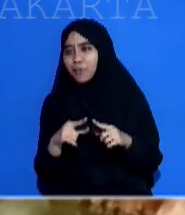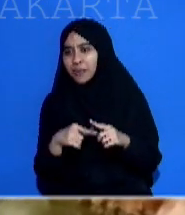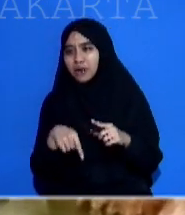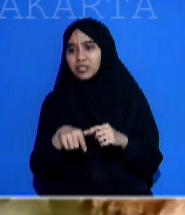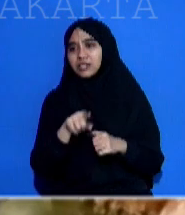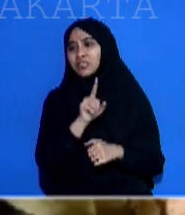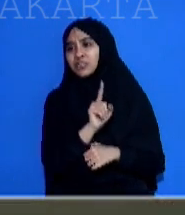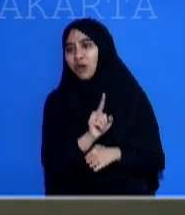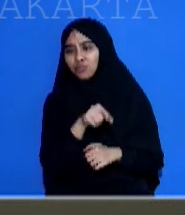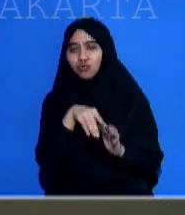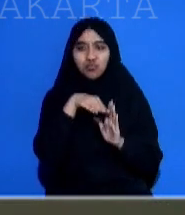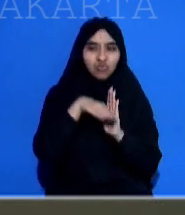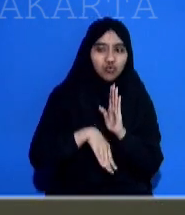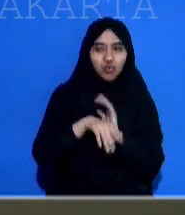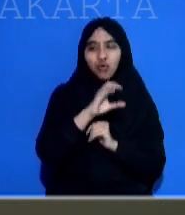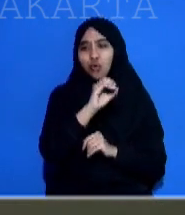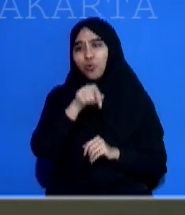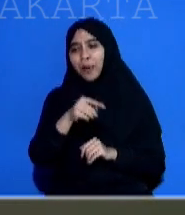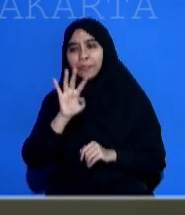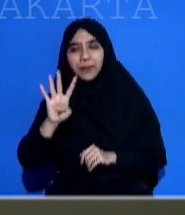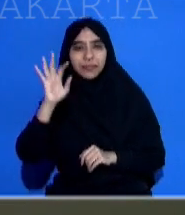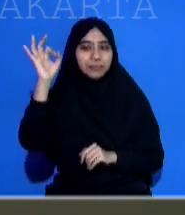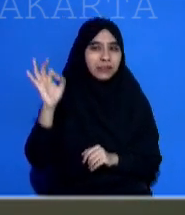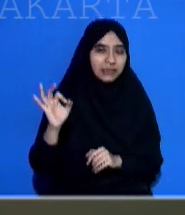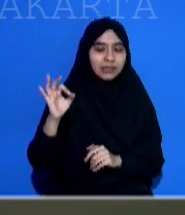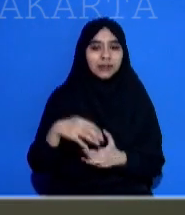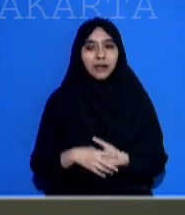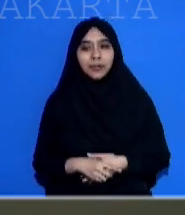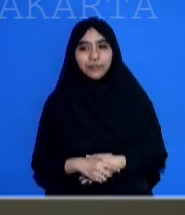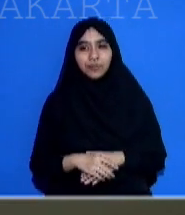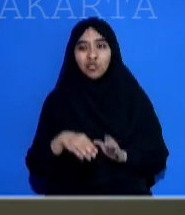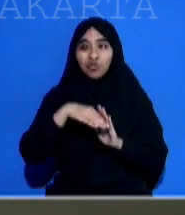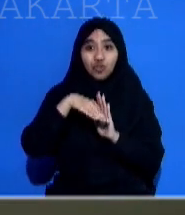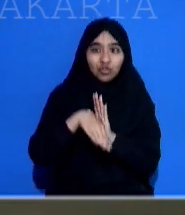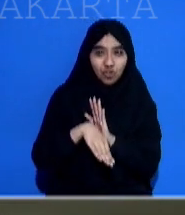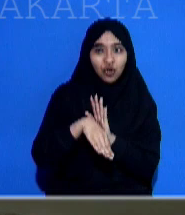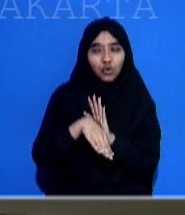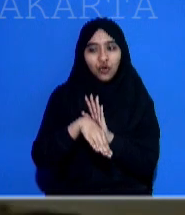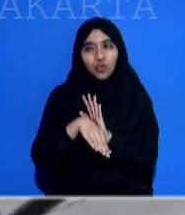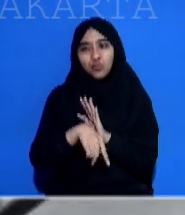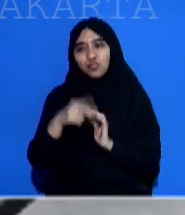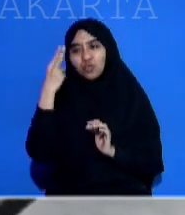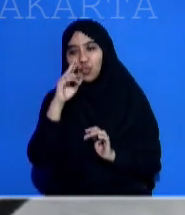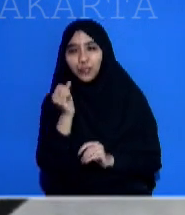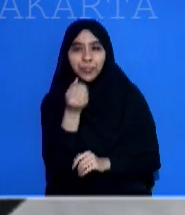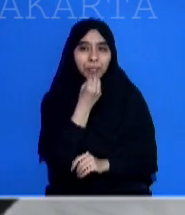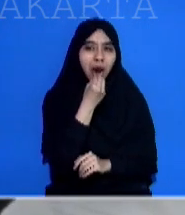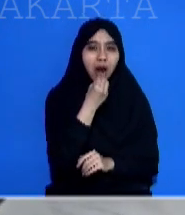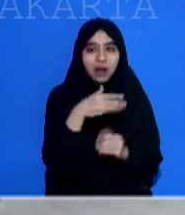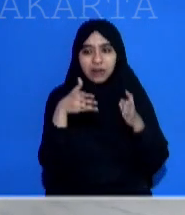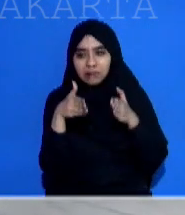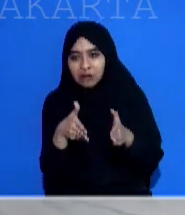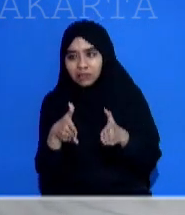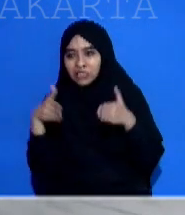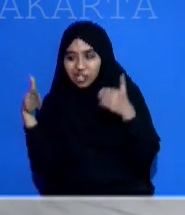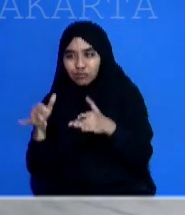turun pada 4,05% secara month to month penurunan hanya terjadi pada NTP pada subsektor pangan Sedangkan untuk sektor lain